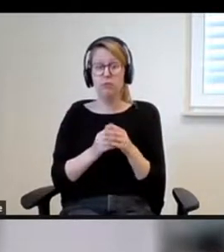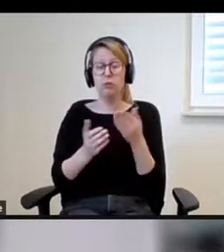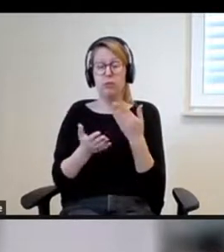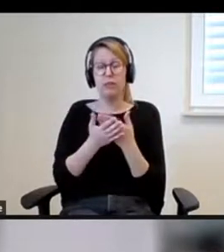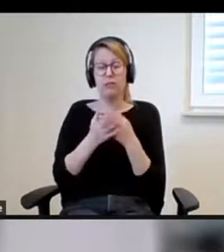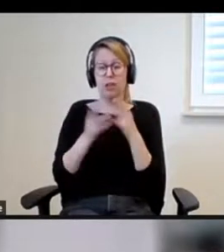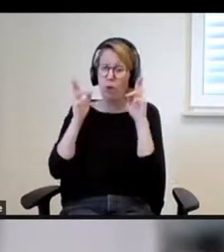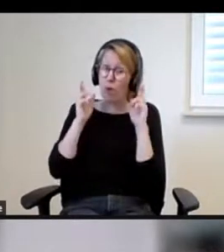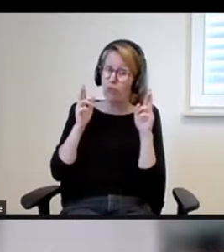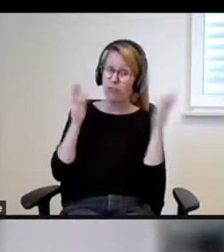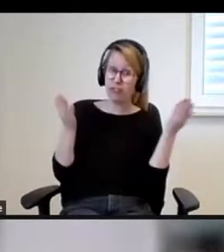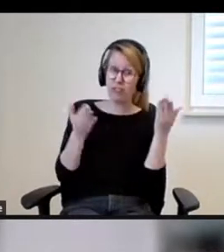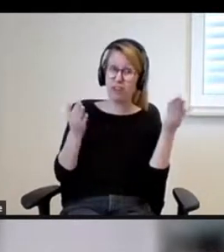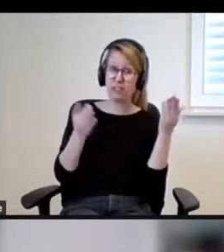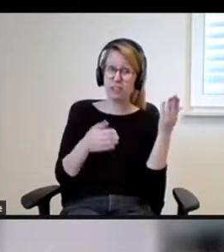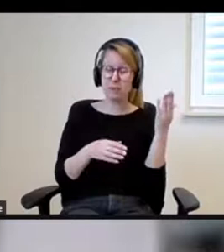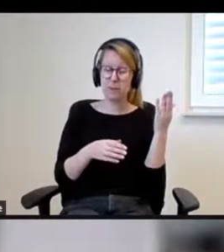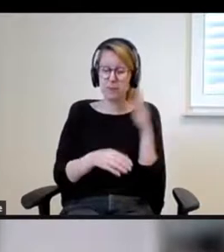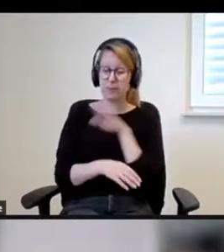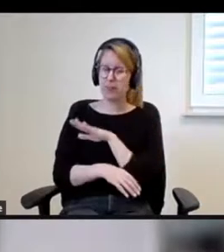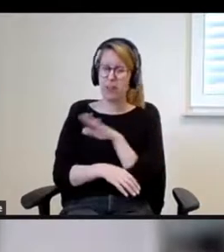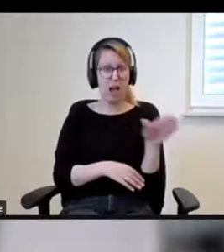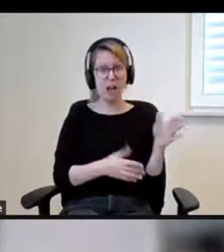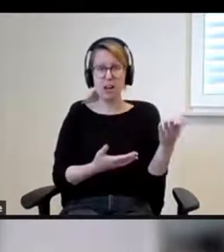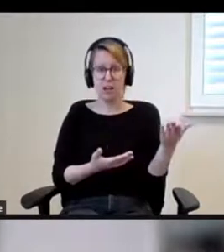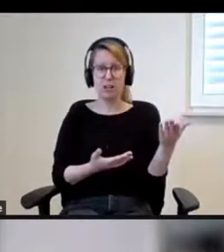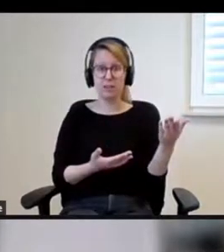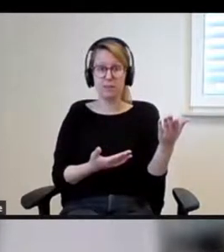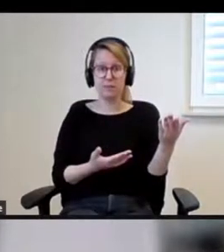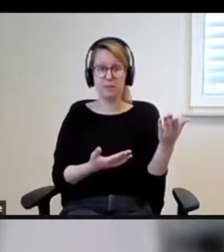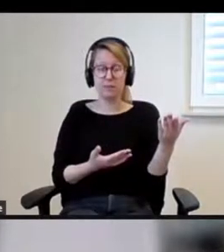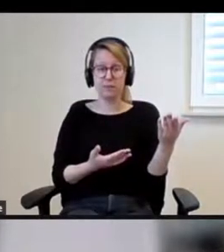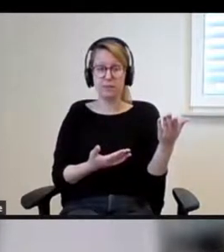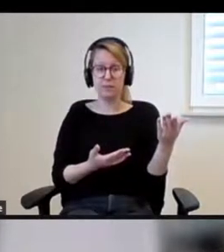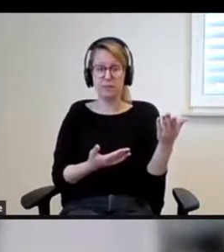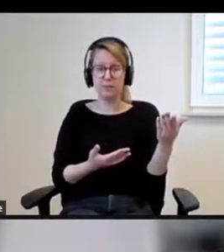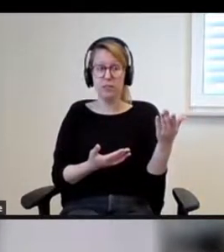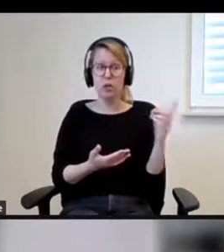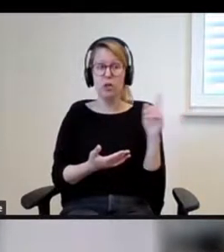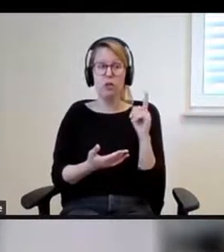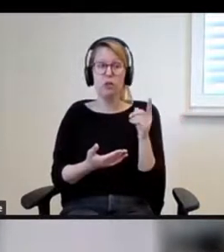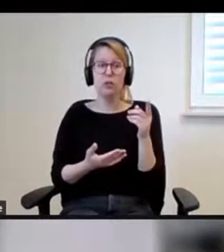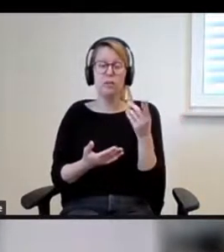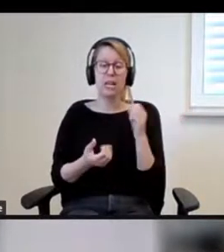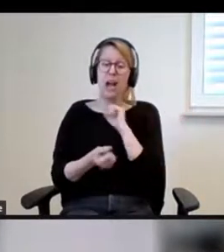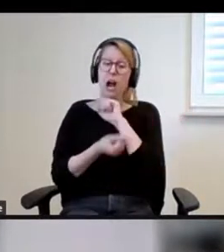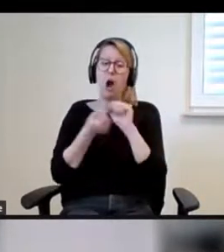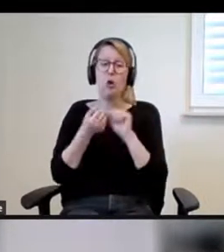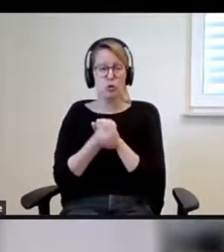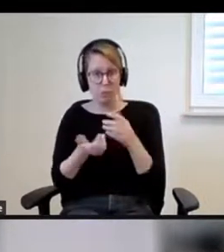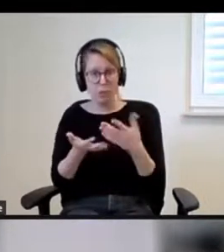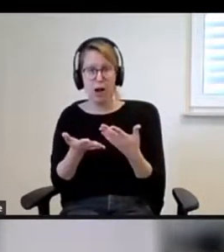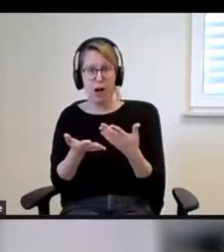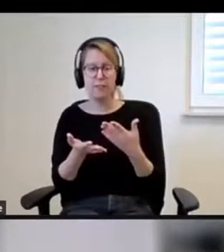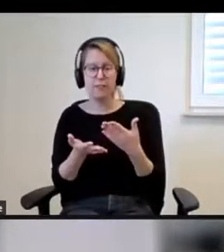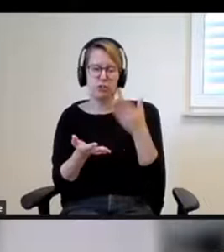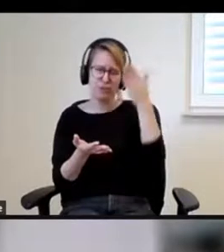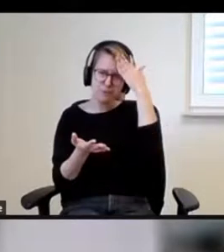ces démarches finissent à ce que les automatismes de la prise en compte des besoins de tout le monde